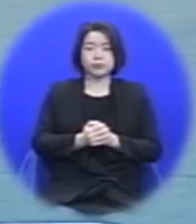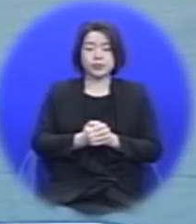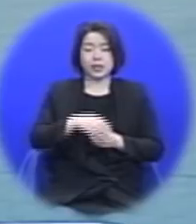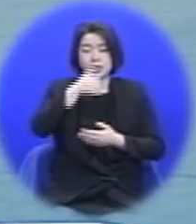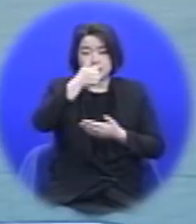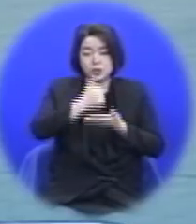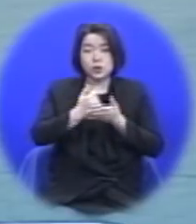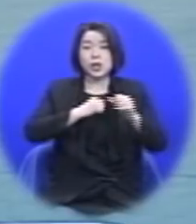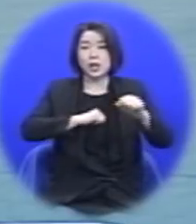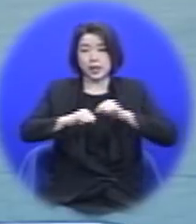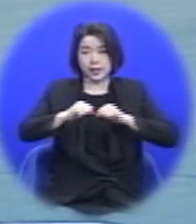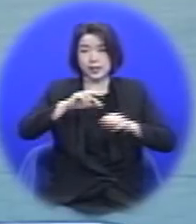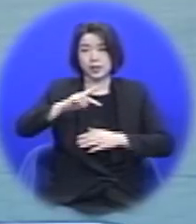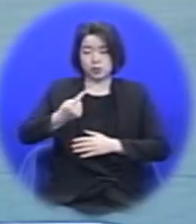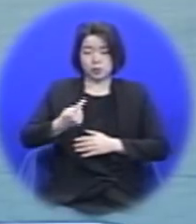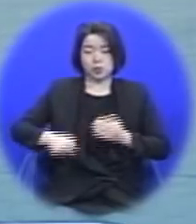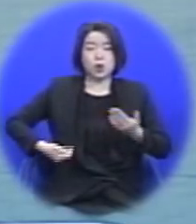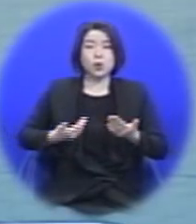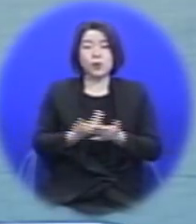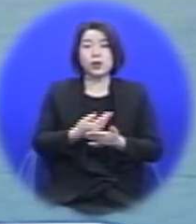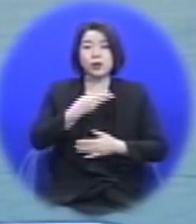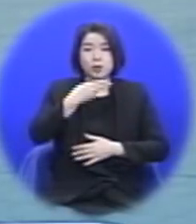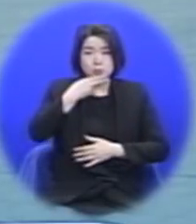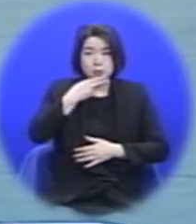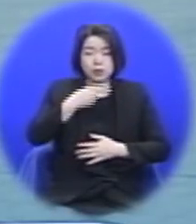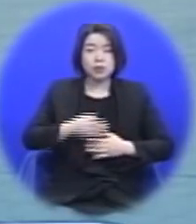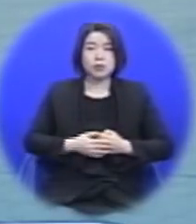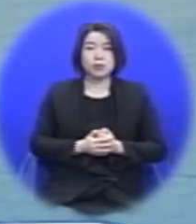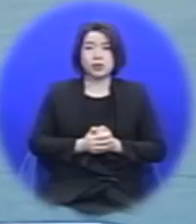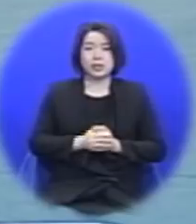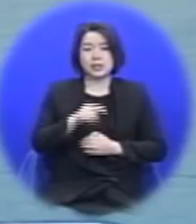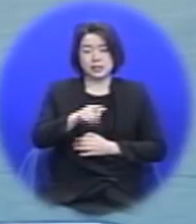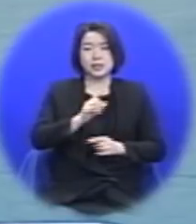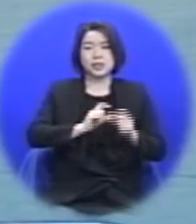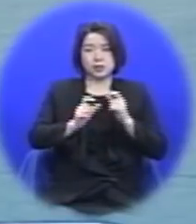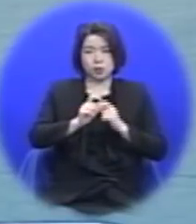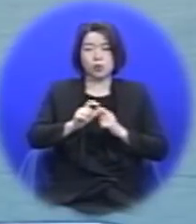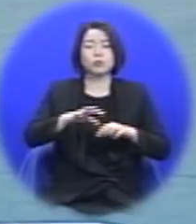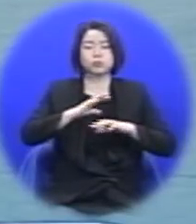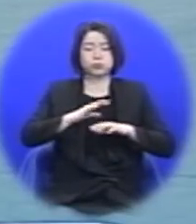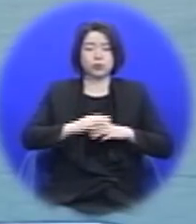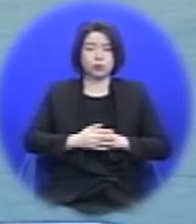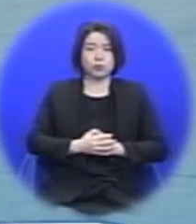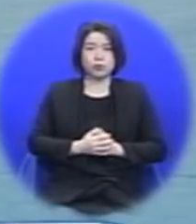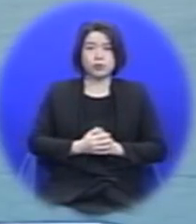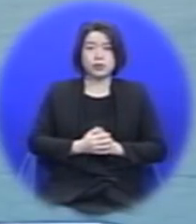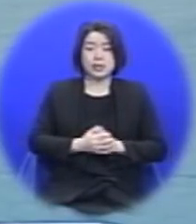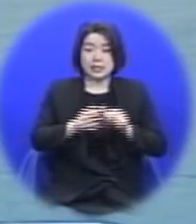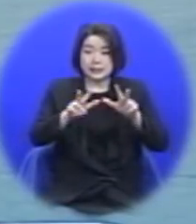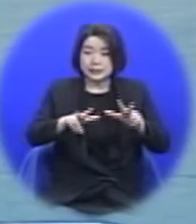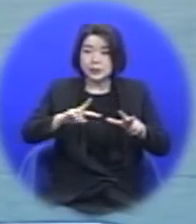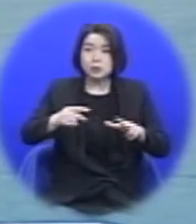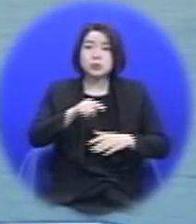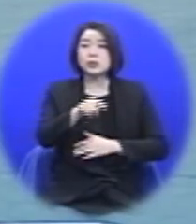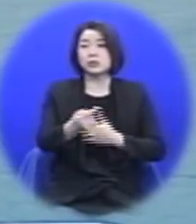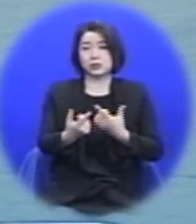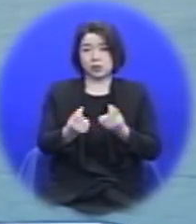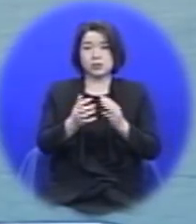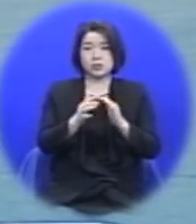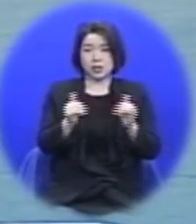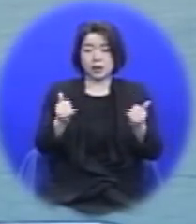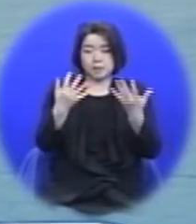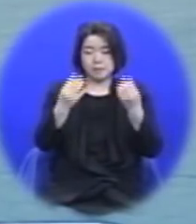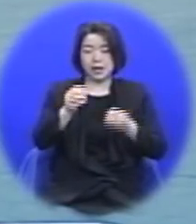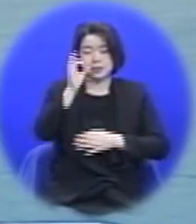죄를 짓고도 회개하지 않는 것, 이게 정말 무섭습니다. 지금도 그런 사람들을 우리가 많이